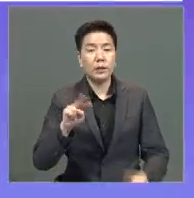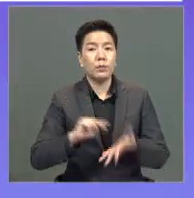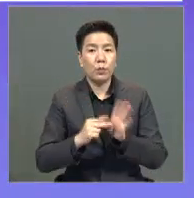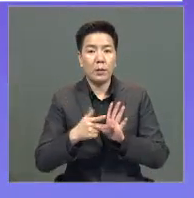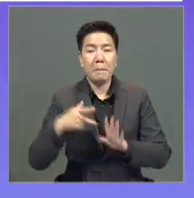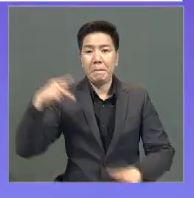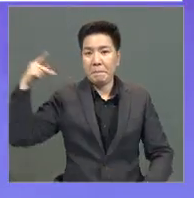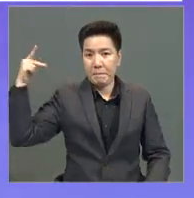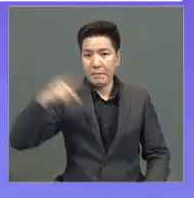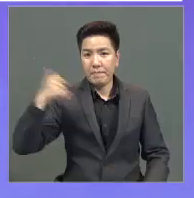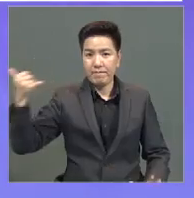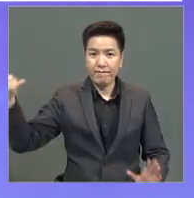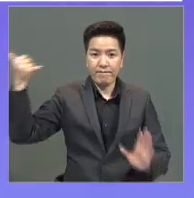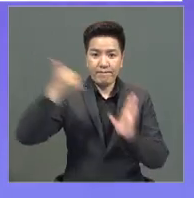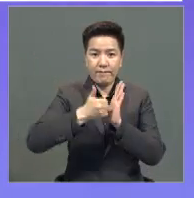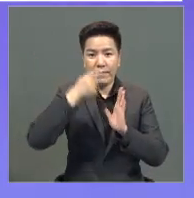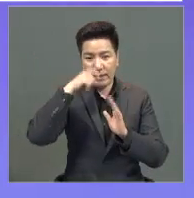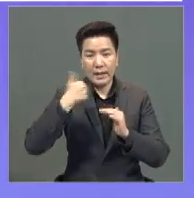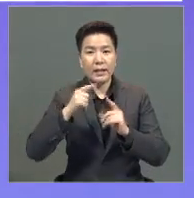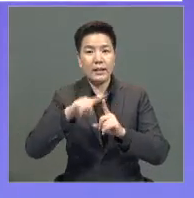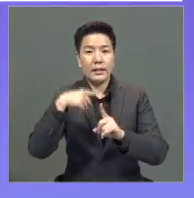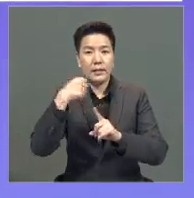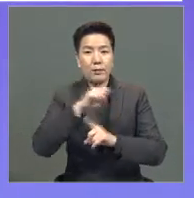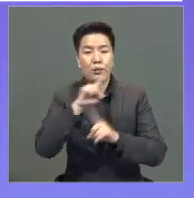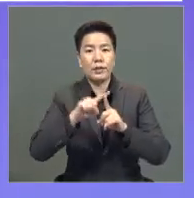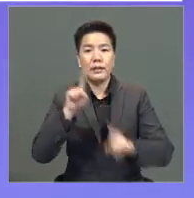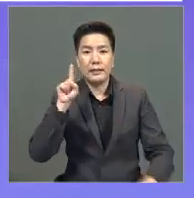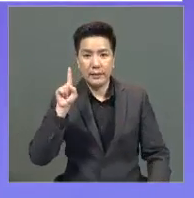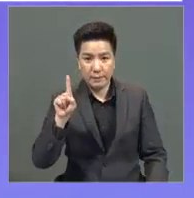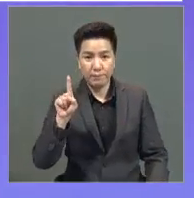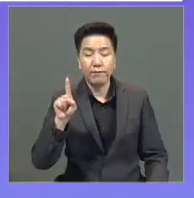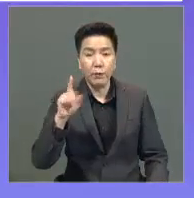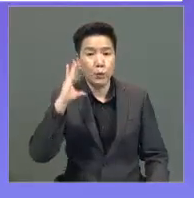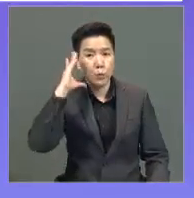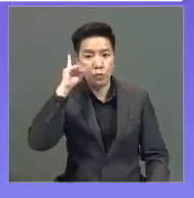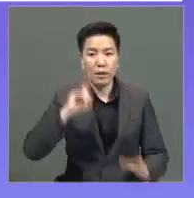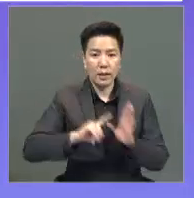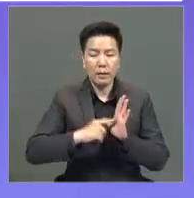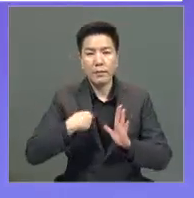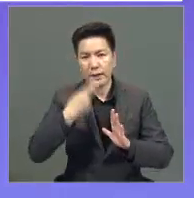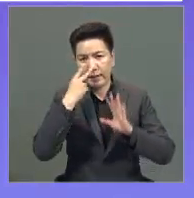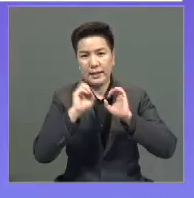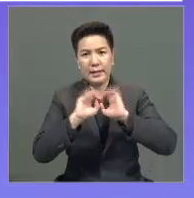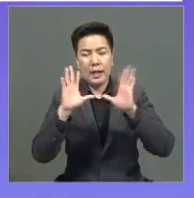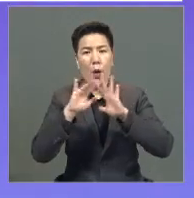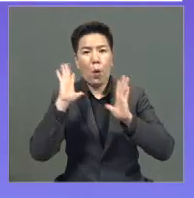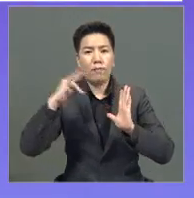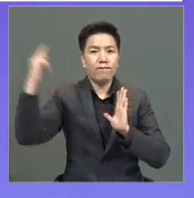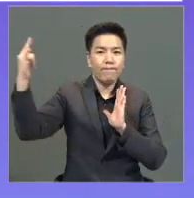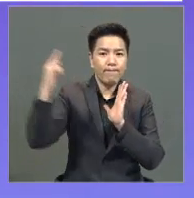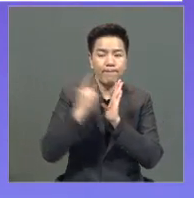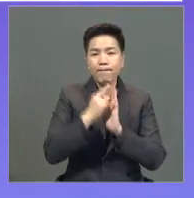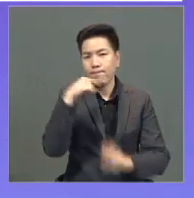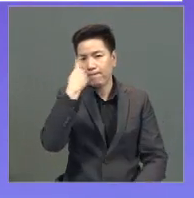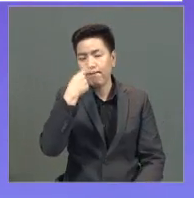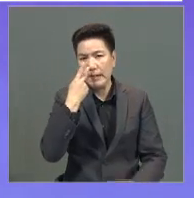าตให้เข้าประเทศไทยเราได้เนี่ยตั้งแต่1ตุลาคมก็คือตั้งแต่วันพรุ่งนี้เป็นต้นไปตอนนี้เริ่มเห็นความชัดเจนนะคะสำหรับการที่จะให้นักท่